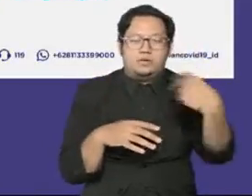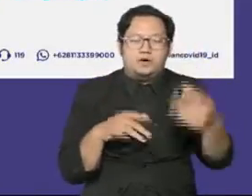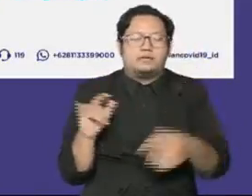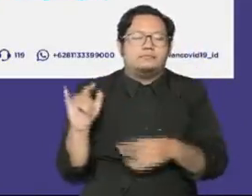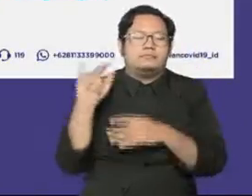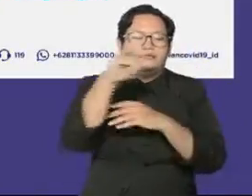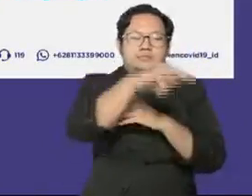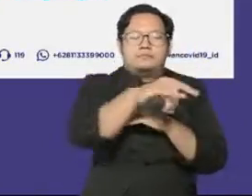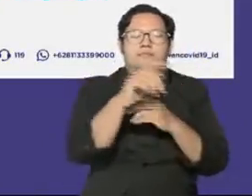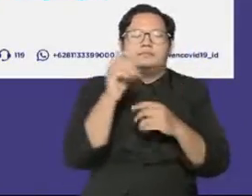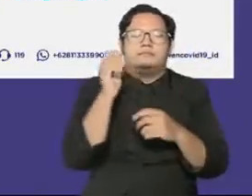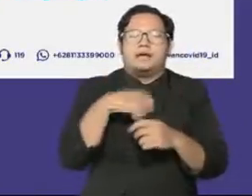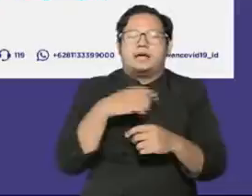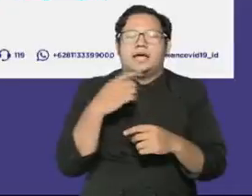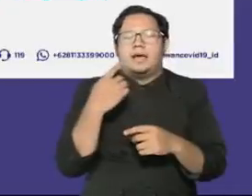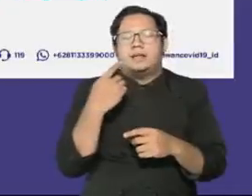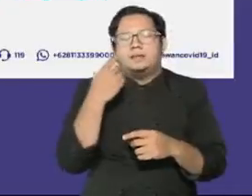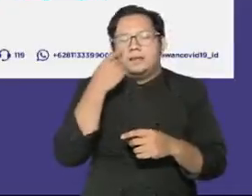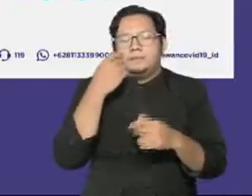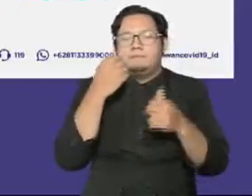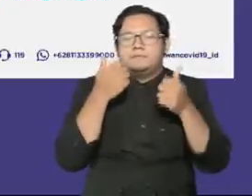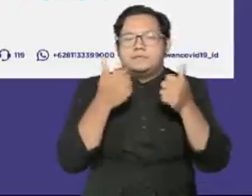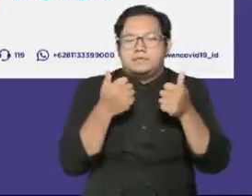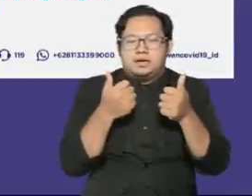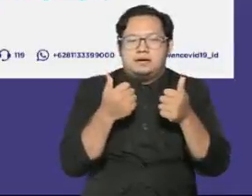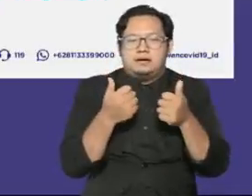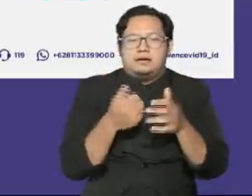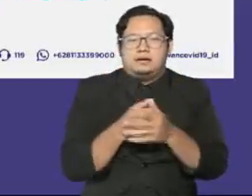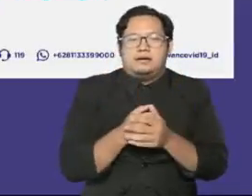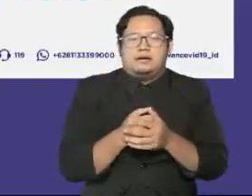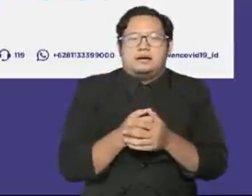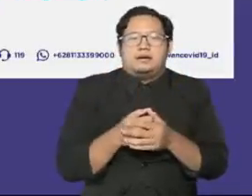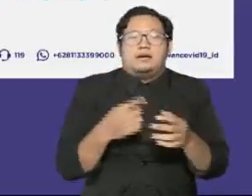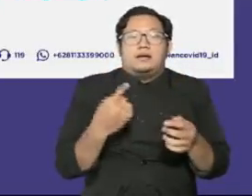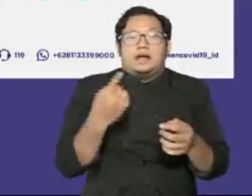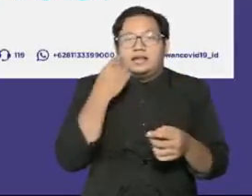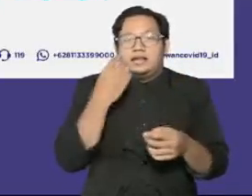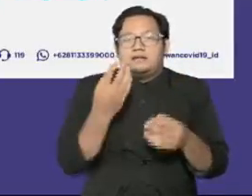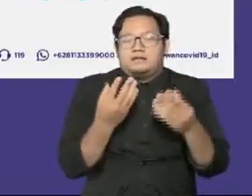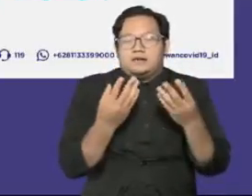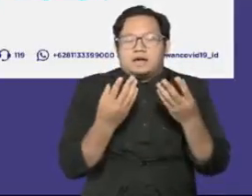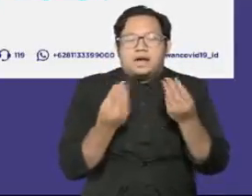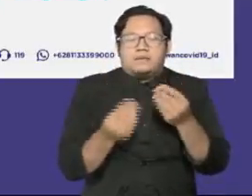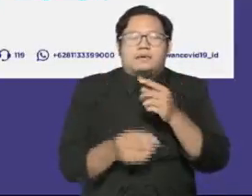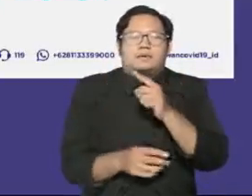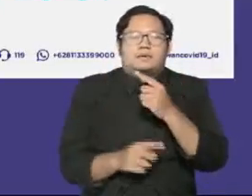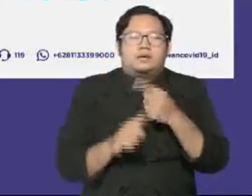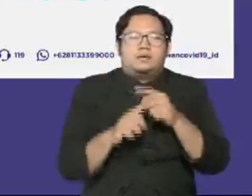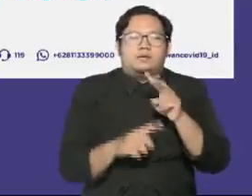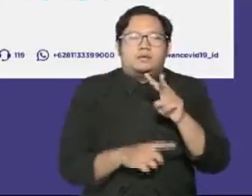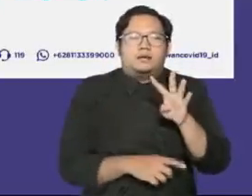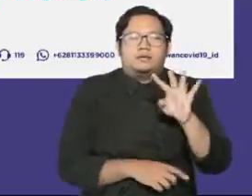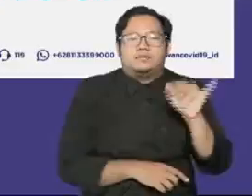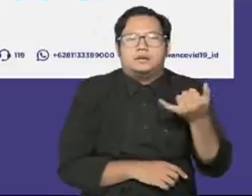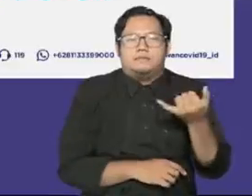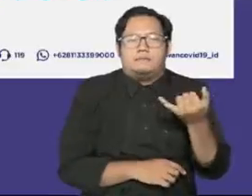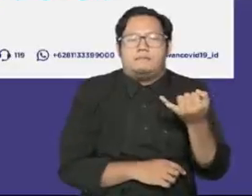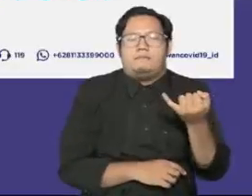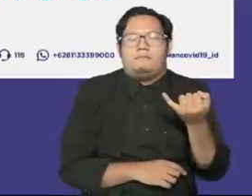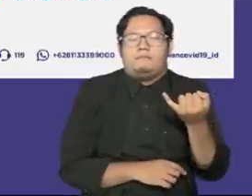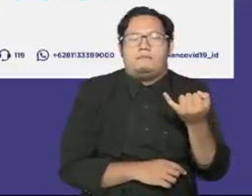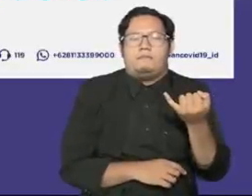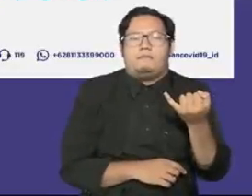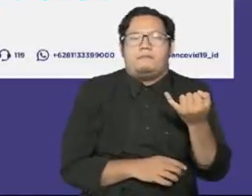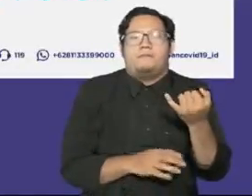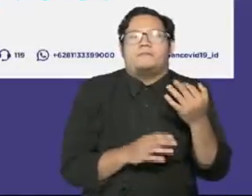negatif rapid tes antigen yang sampelnya diambil dalam kurun waktu maksimal 1 kali 24 jam sebelum